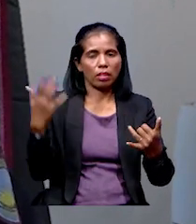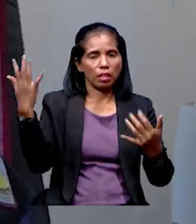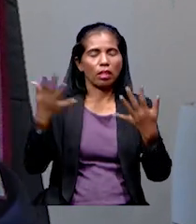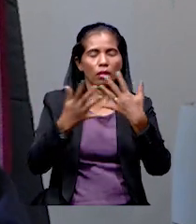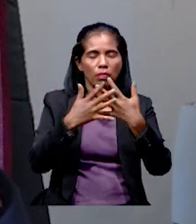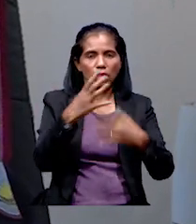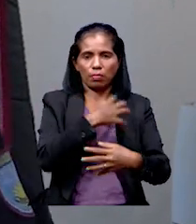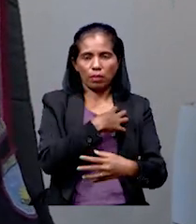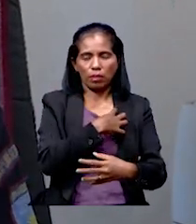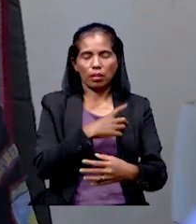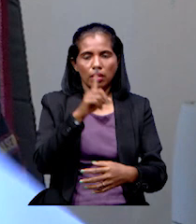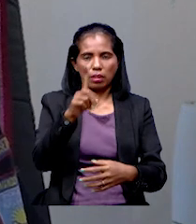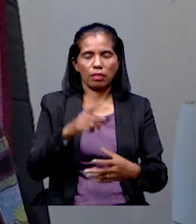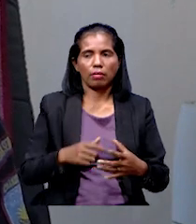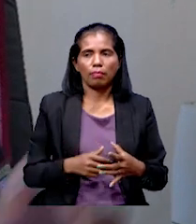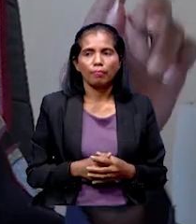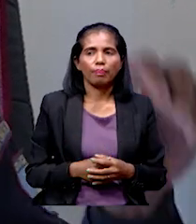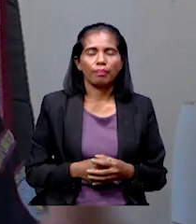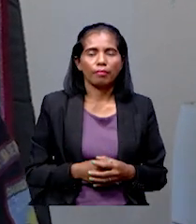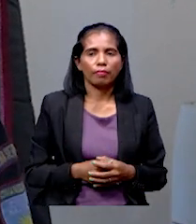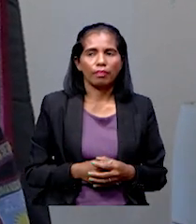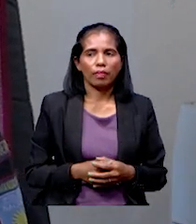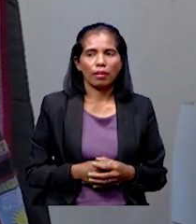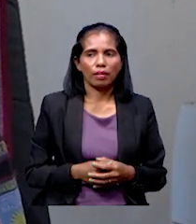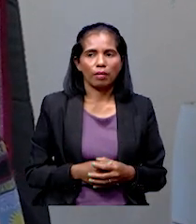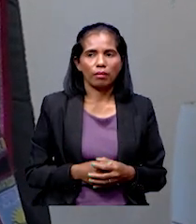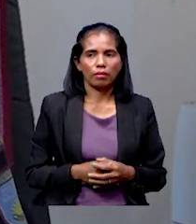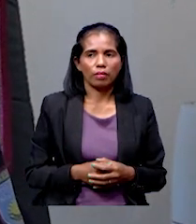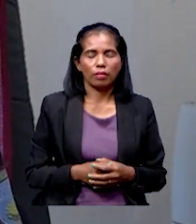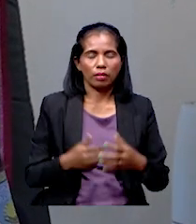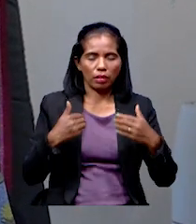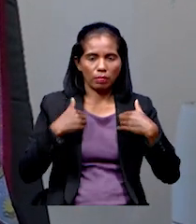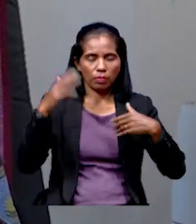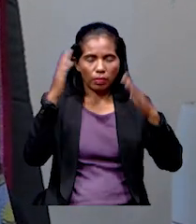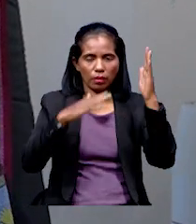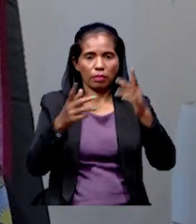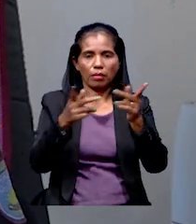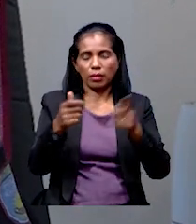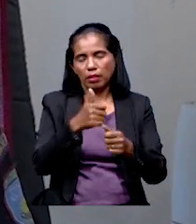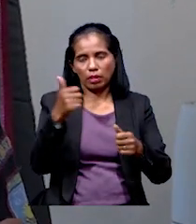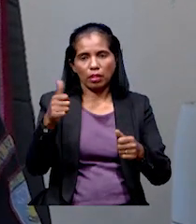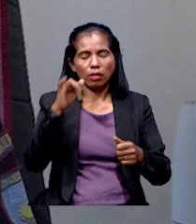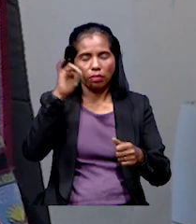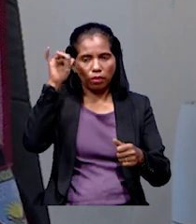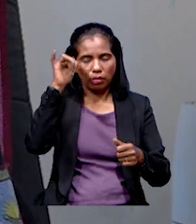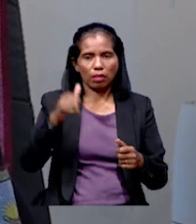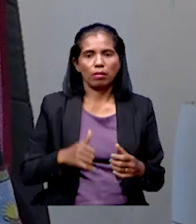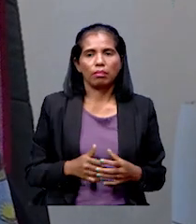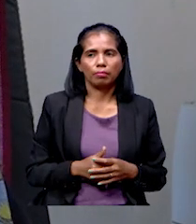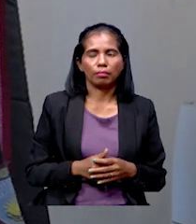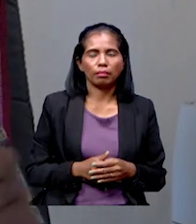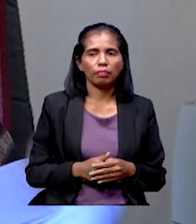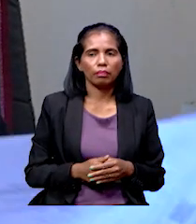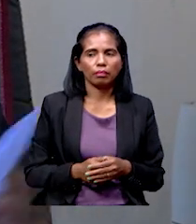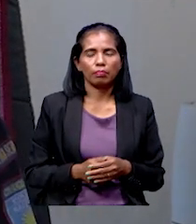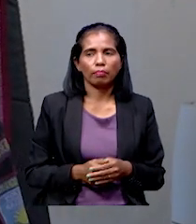Ne, naik dah. Aku tahu sih, ya pat kasih ni. Ne mus, kursi itu ne, kursi itu ne. Aku tahu sih